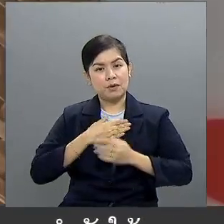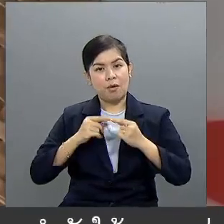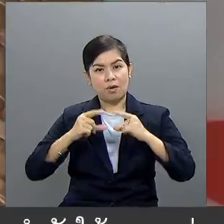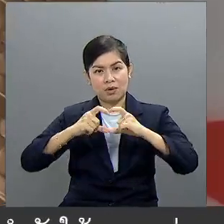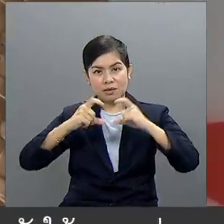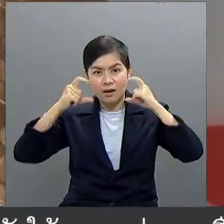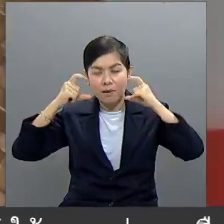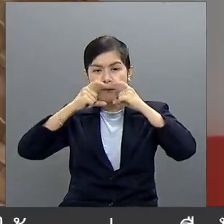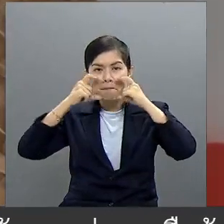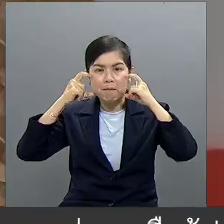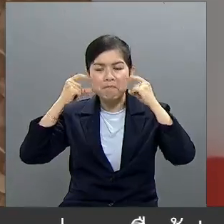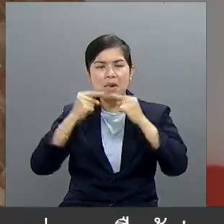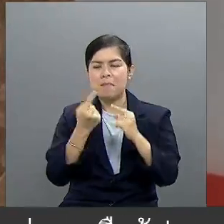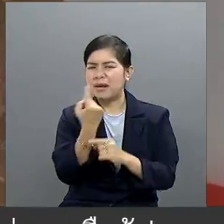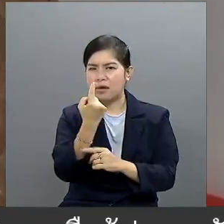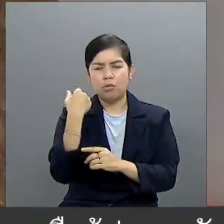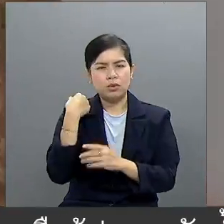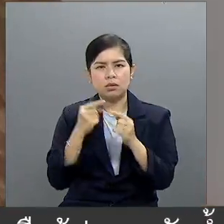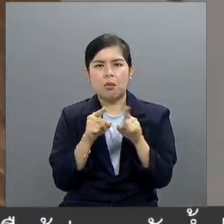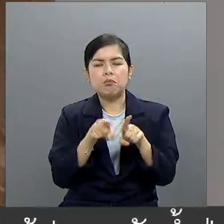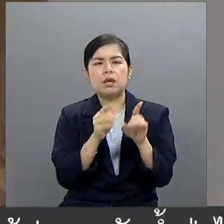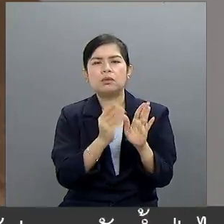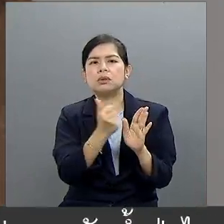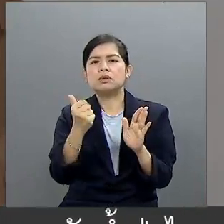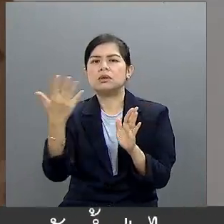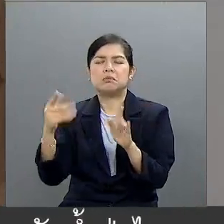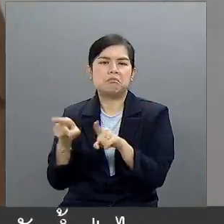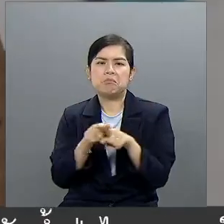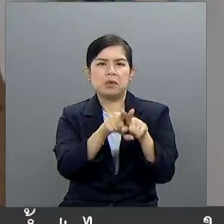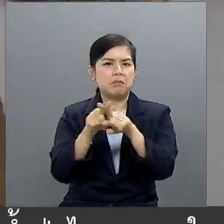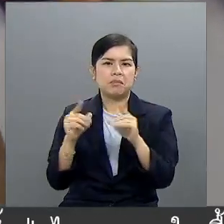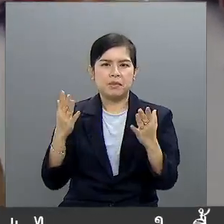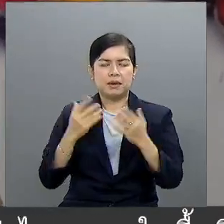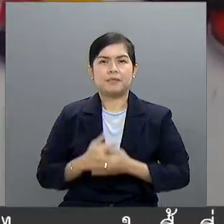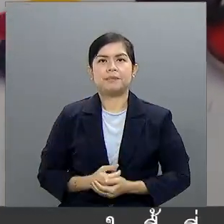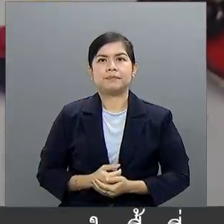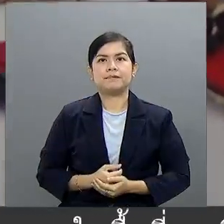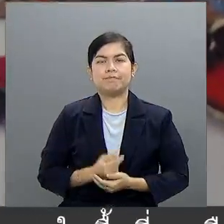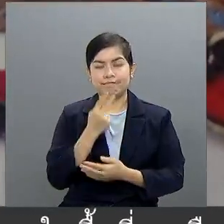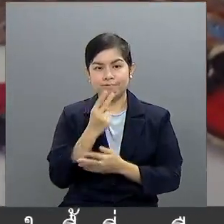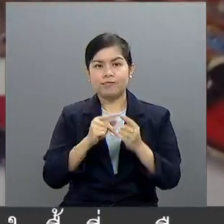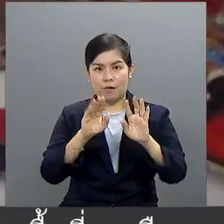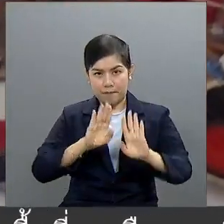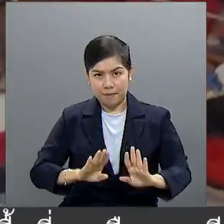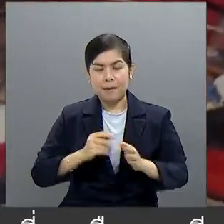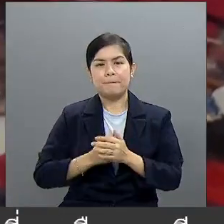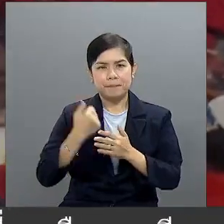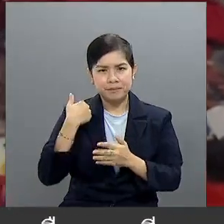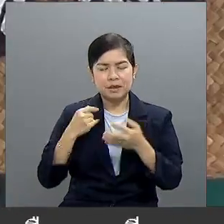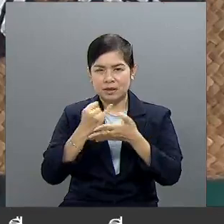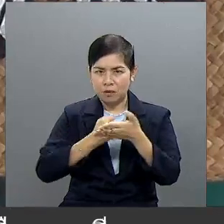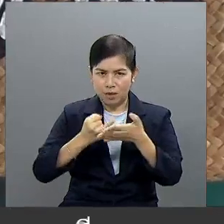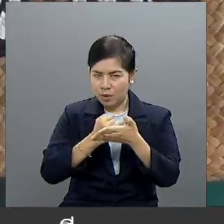ครอ่ะ ถูกต้องนะคะเป็นลวดลายนี่คืออีกหนึ่งเอกลักษณ์ของงานแฮนด์เมดนะคะคือทุกชิ้นมีแค่หนึ่งเดียวในโลก ใช่เ